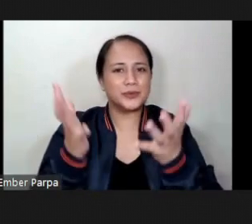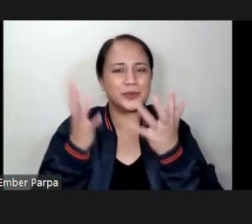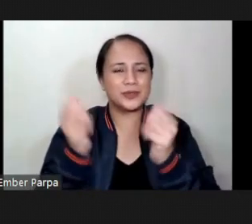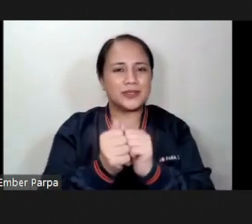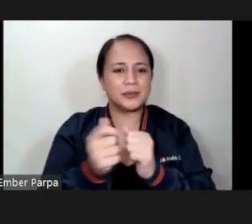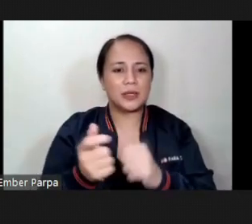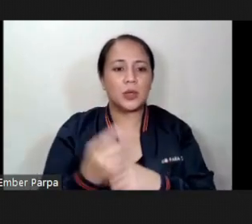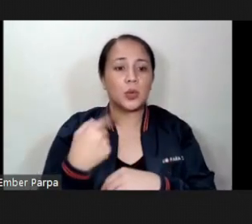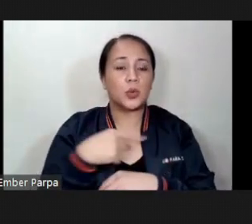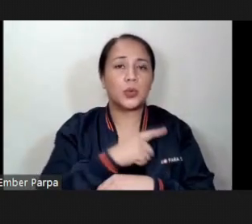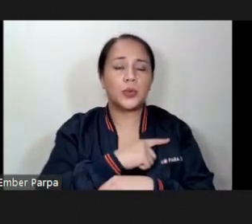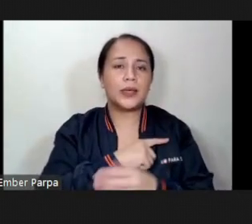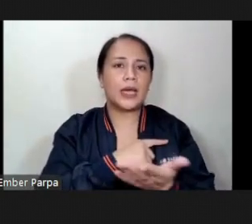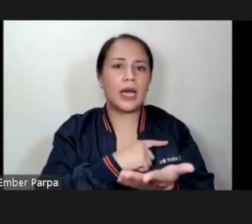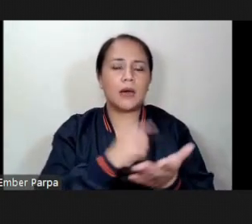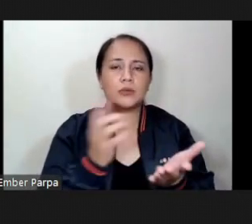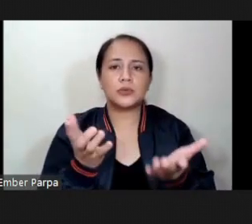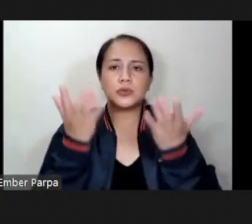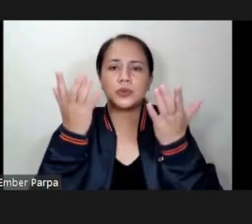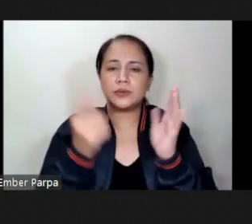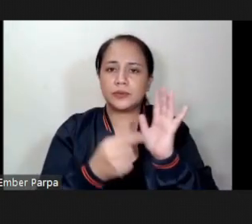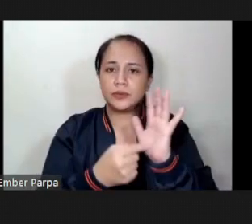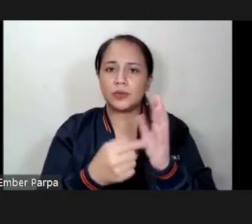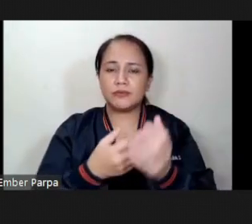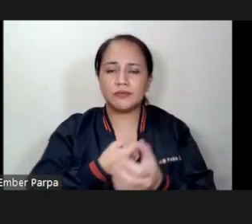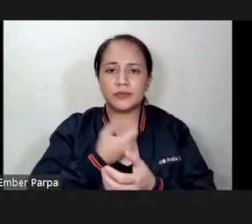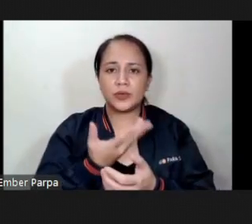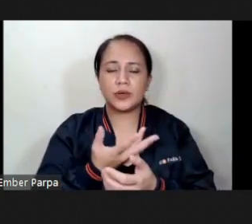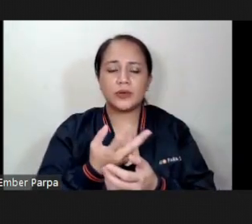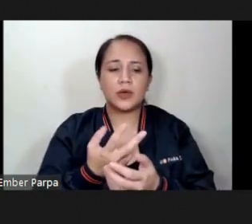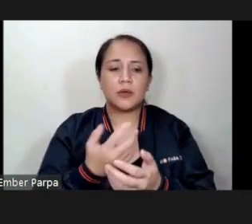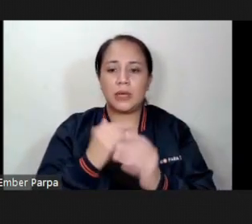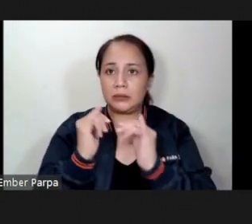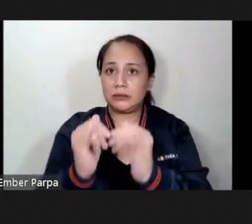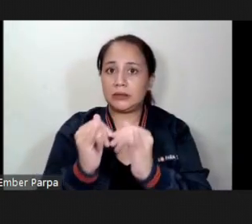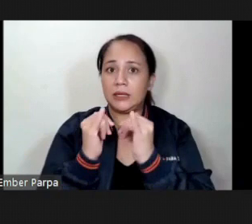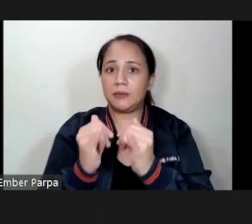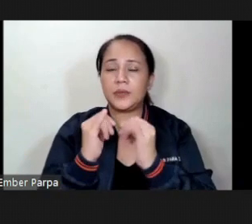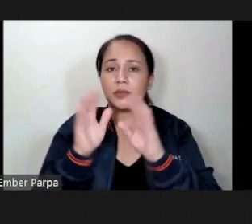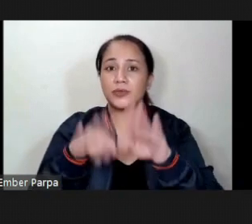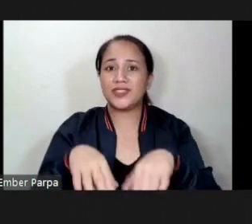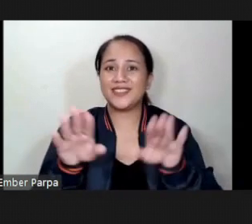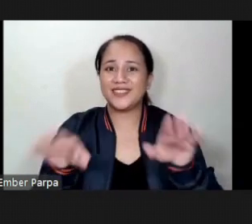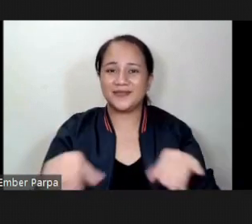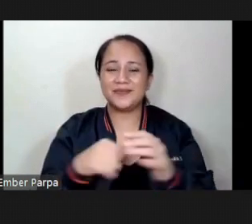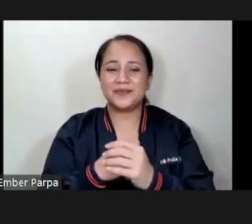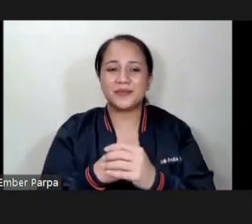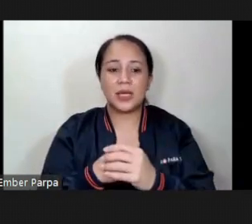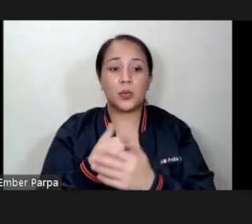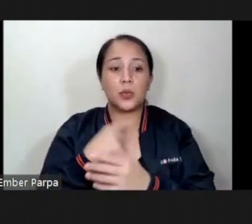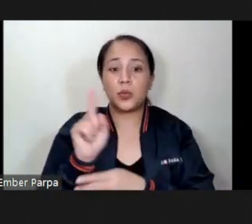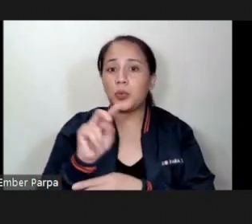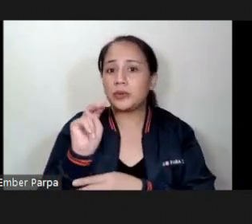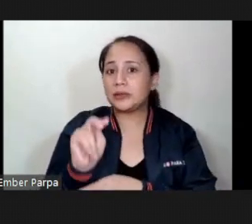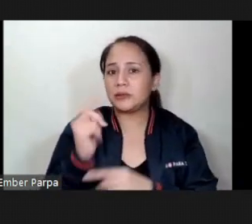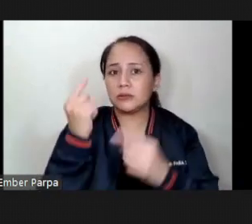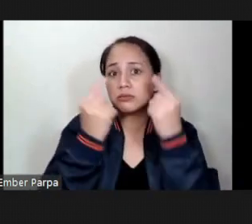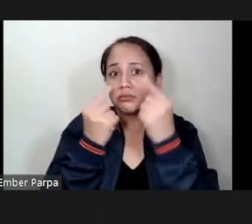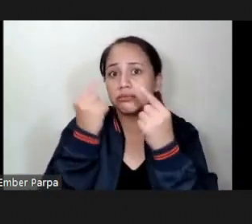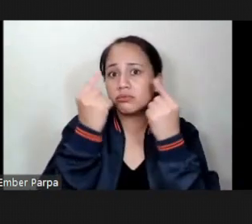are able to raise the dissenting voices of my fellow children, their needs, their concern,